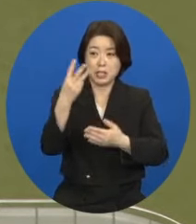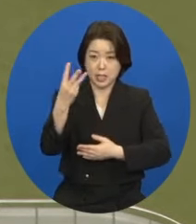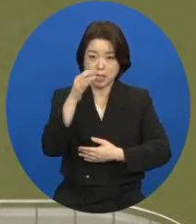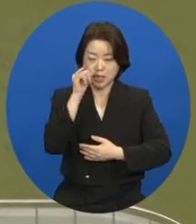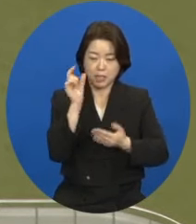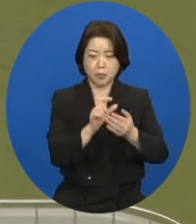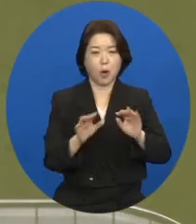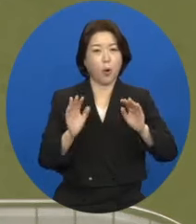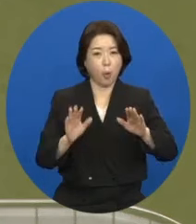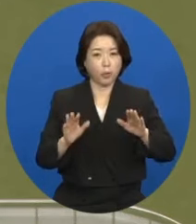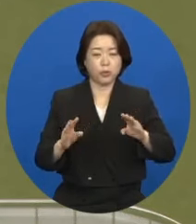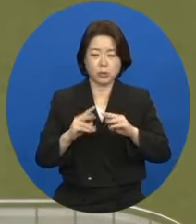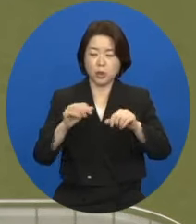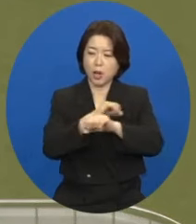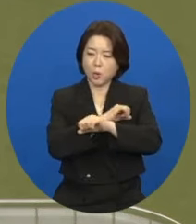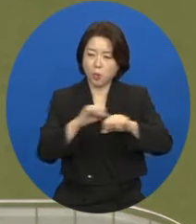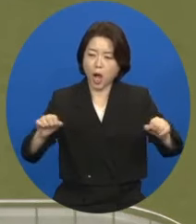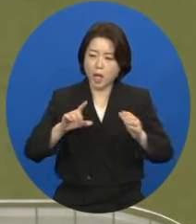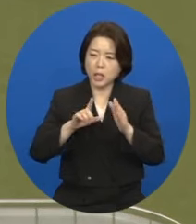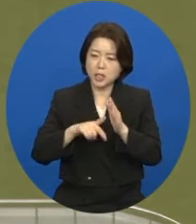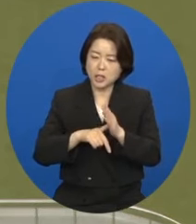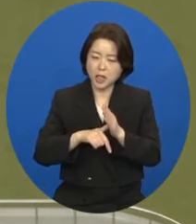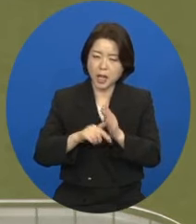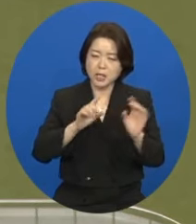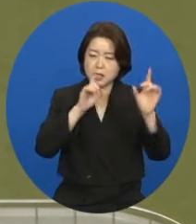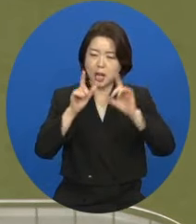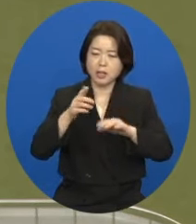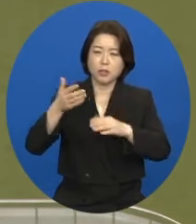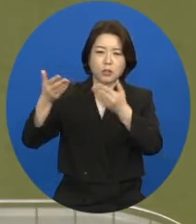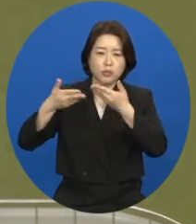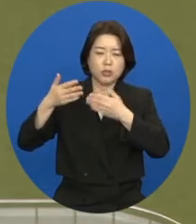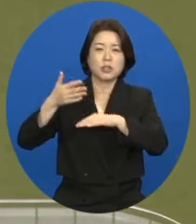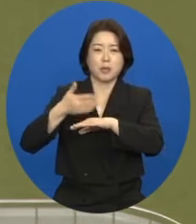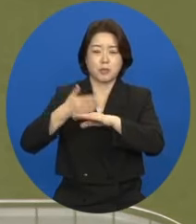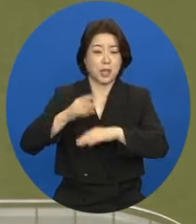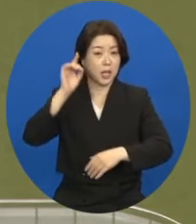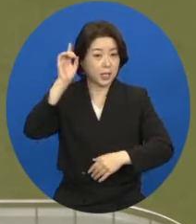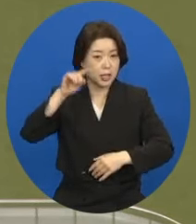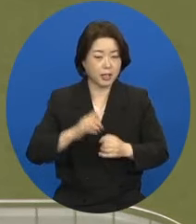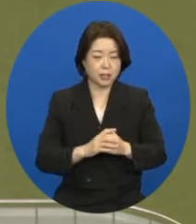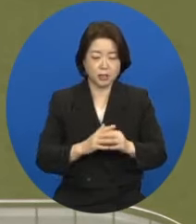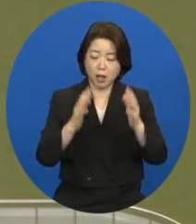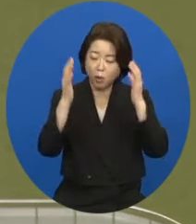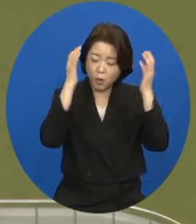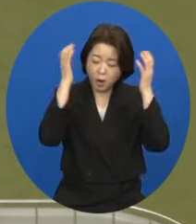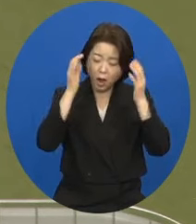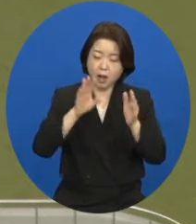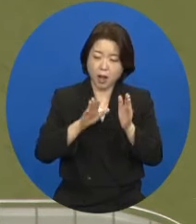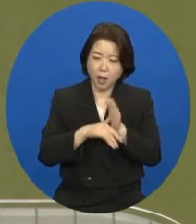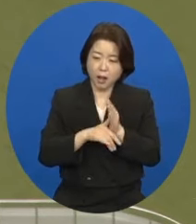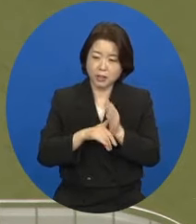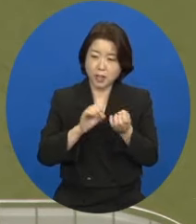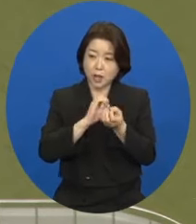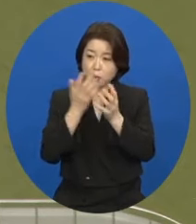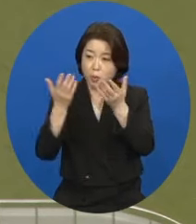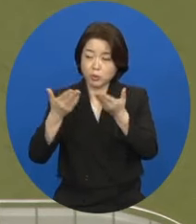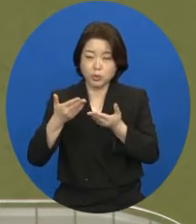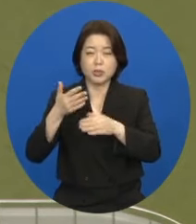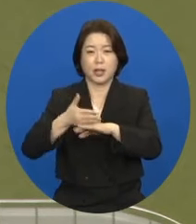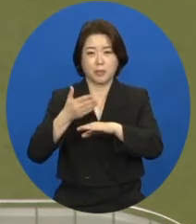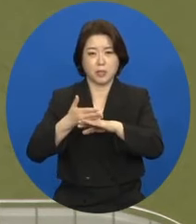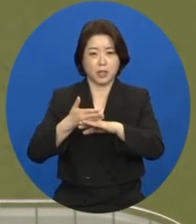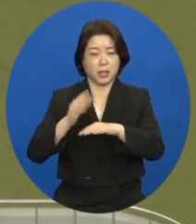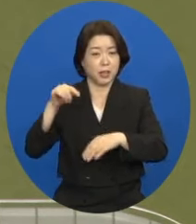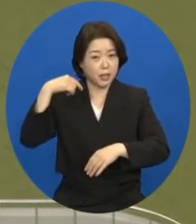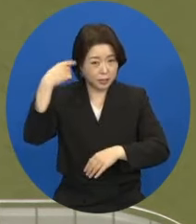오늘은요, 광야의 시간을 지나게 하시면 감사합니다. 내일은요, 환난 중에도 꽃 피워주신 소망에 감사합니다. 그 다음날은요,